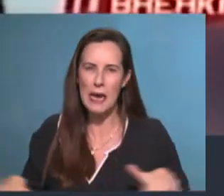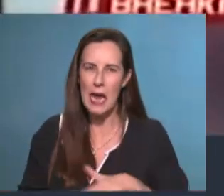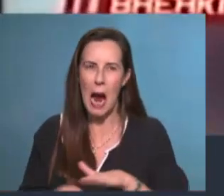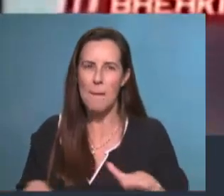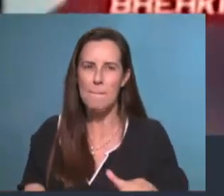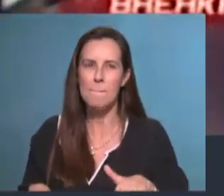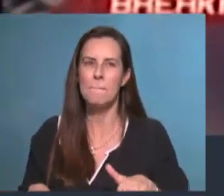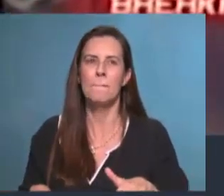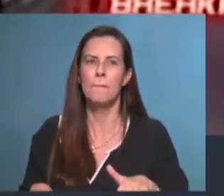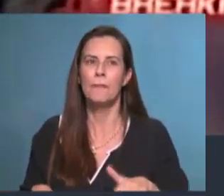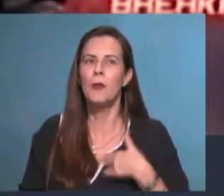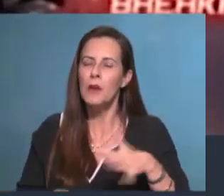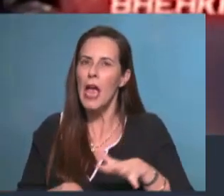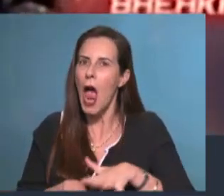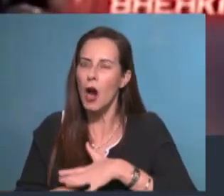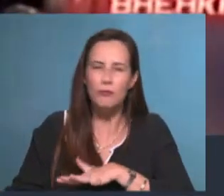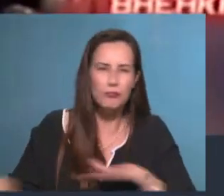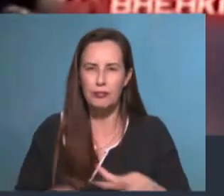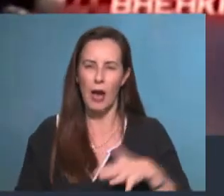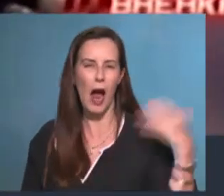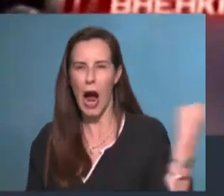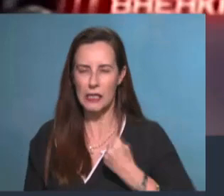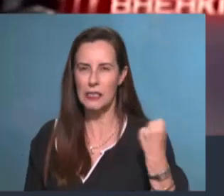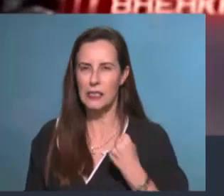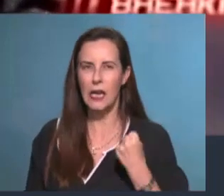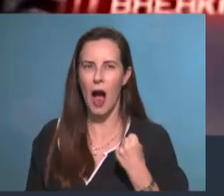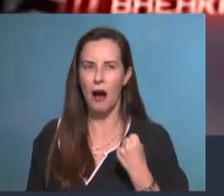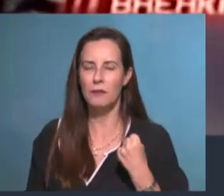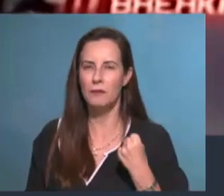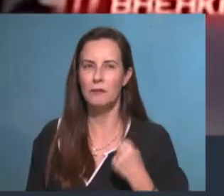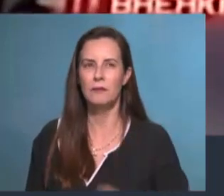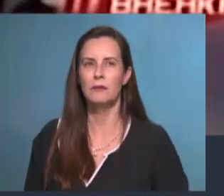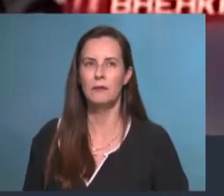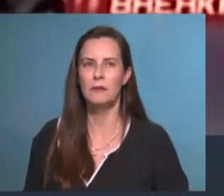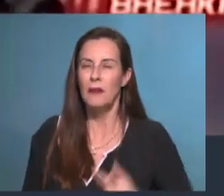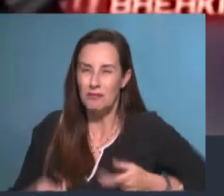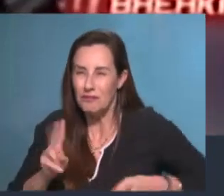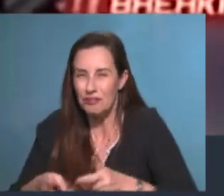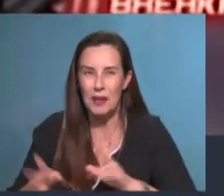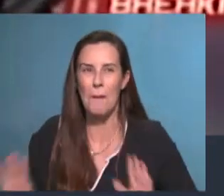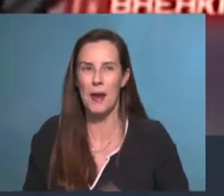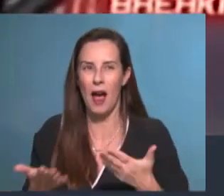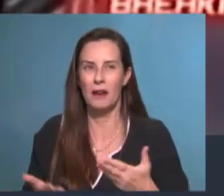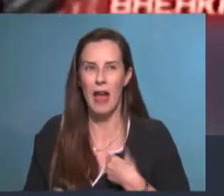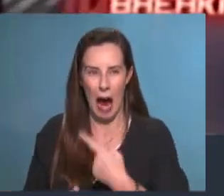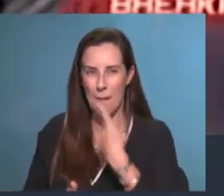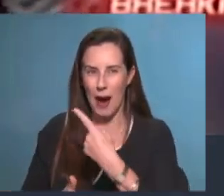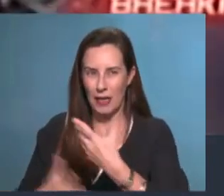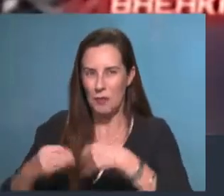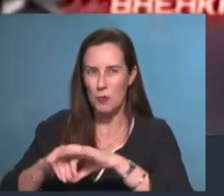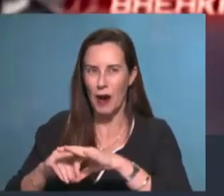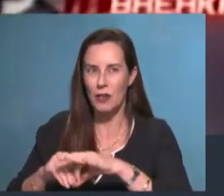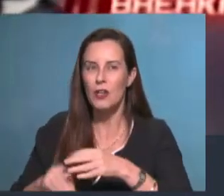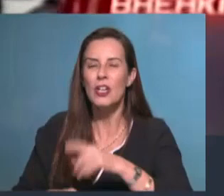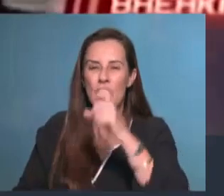situ. Tiba-tiba langsung ada gempa. Begitu keras sekali. Jadi kita lari sudah. Sepnya menantu sekes tahu